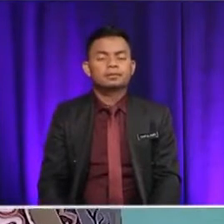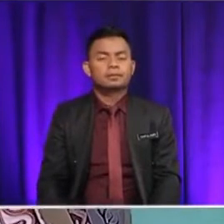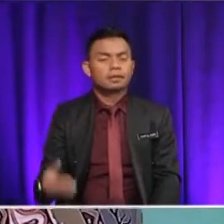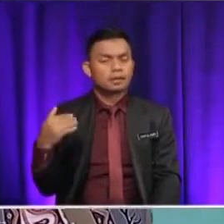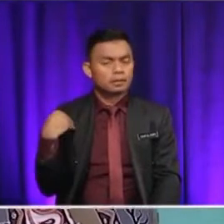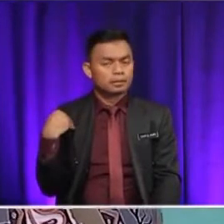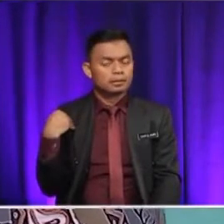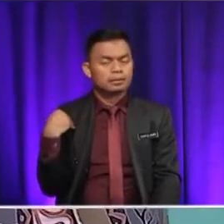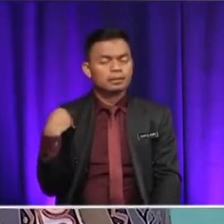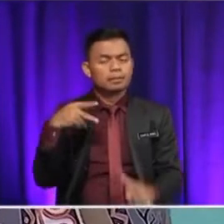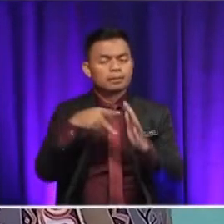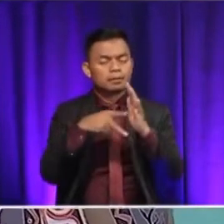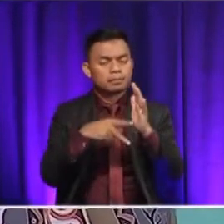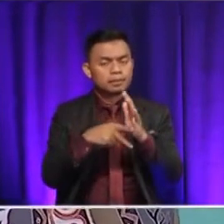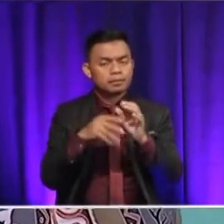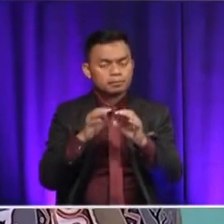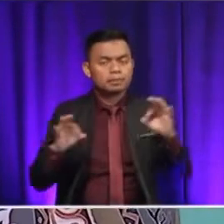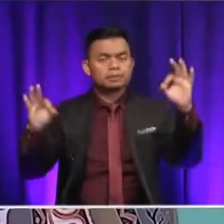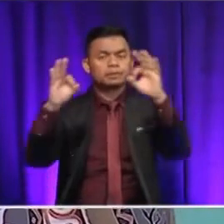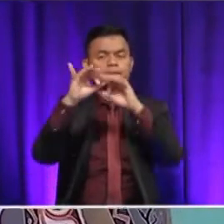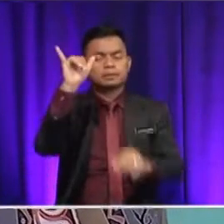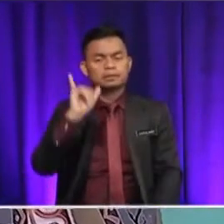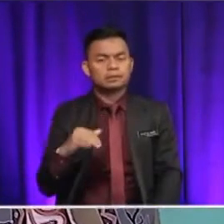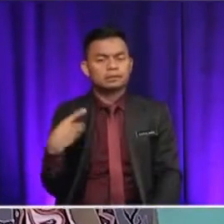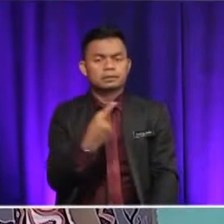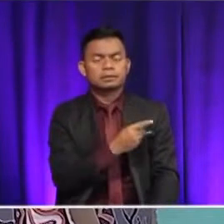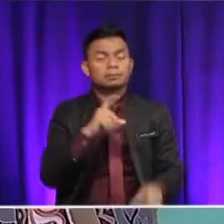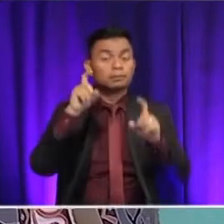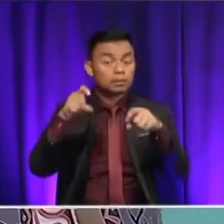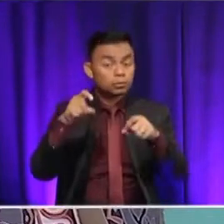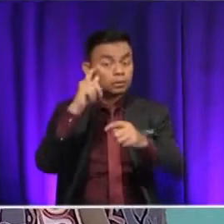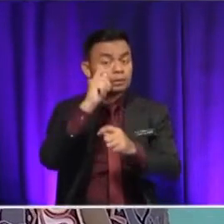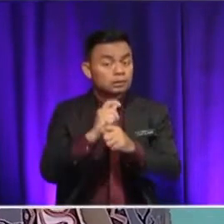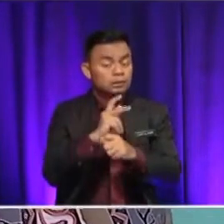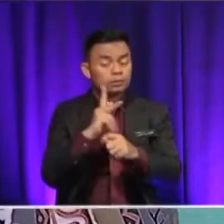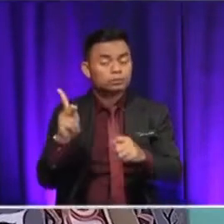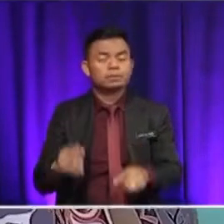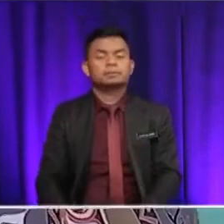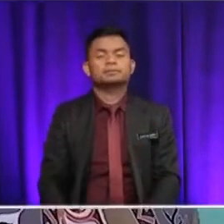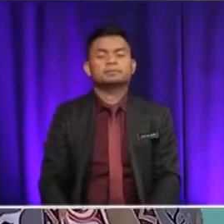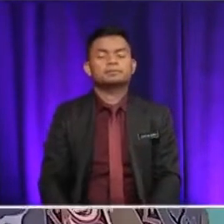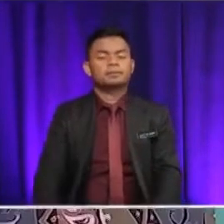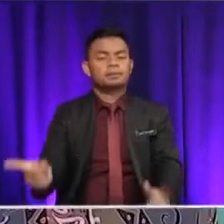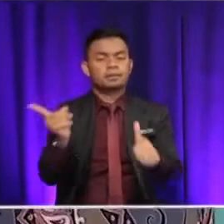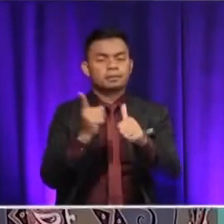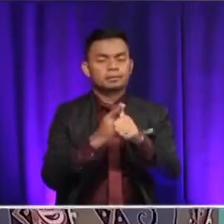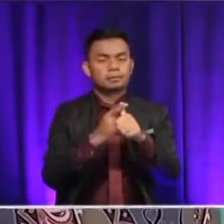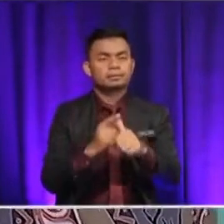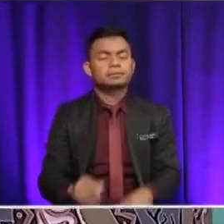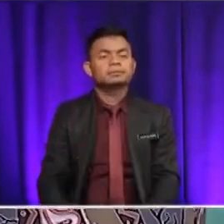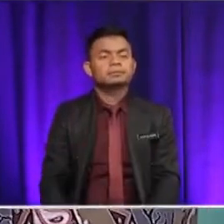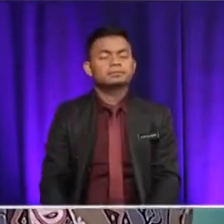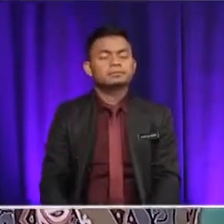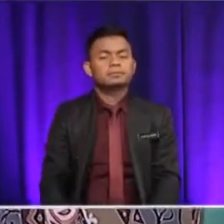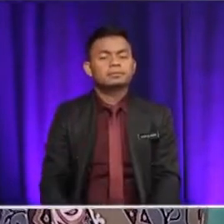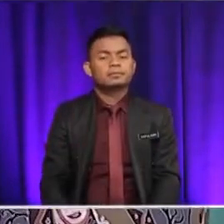ditentukan dalam memasang sistem bekalan air sesebuah rumah kediaman. Okey, yang pertama kena tentu